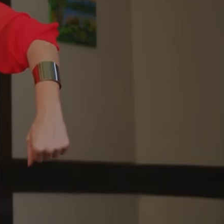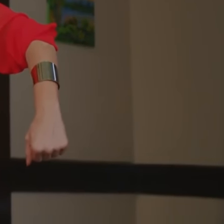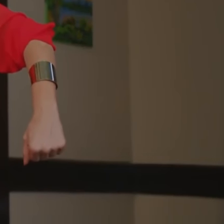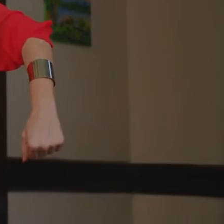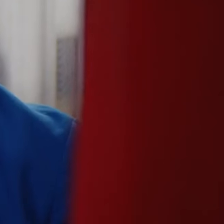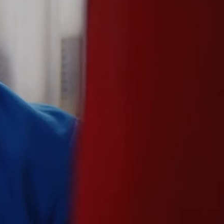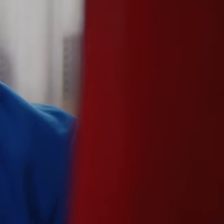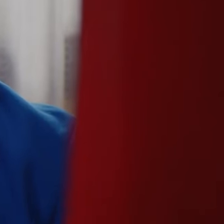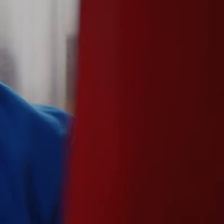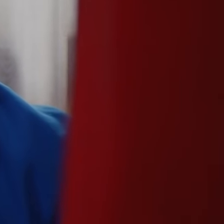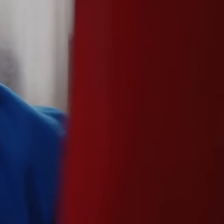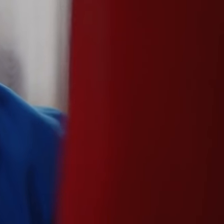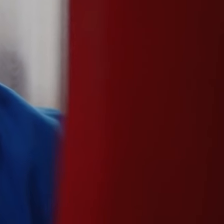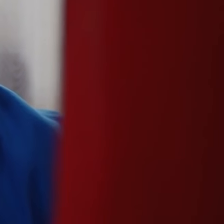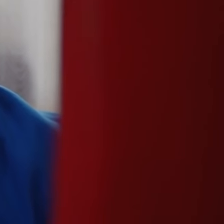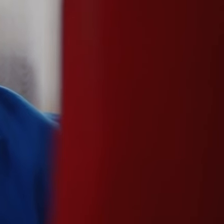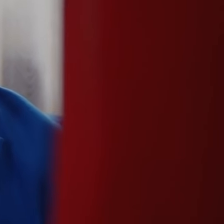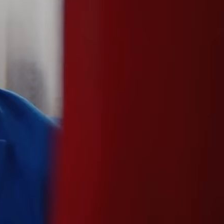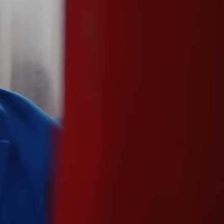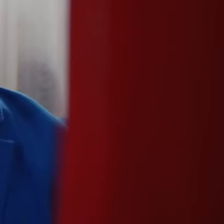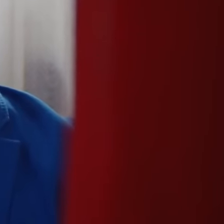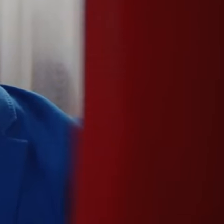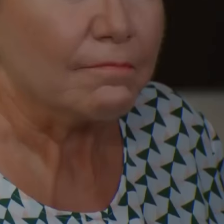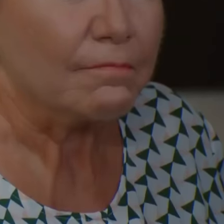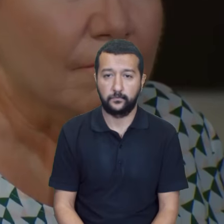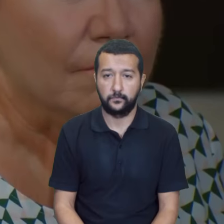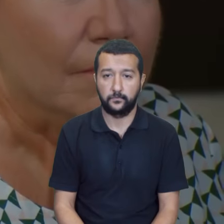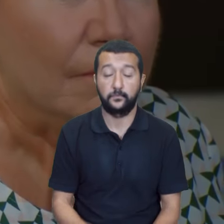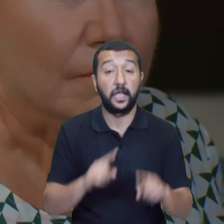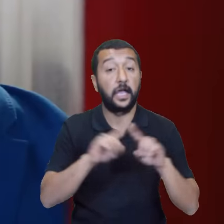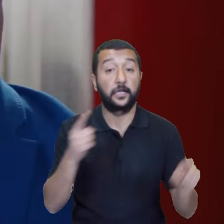bakıyor. Açtığı kolunu gösteriyor. Şener kararsız, ne yapacağını bilemedi.